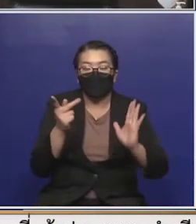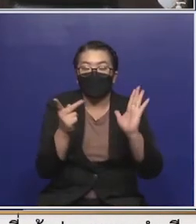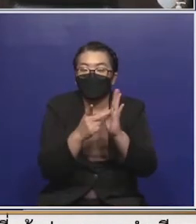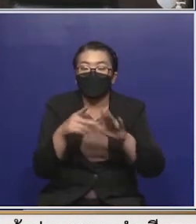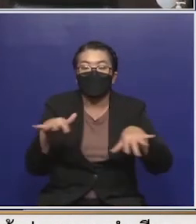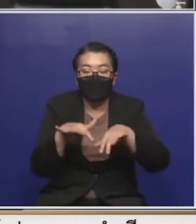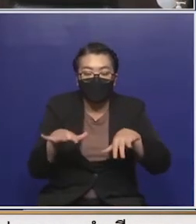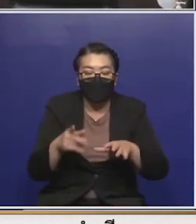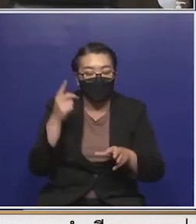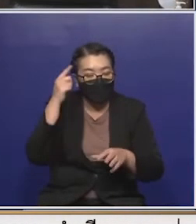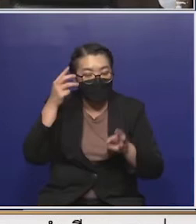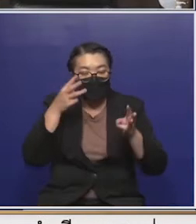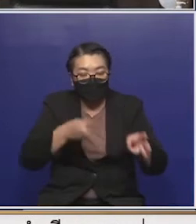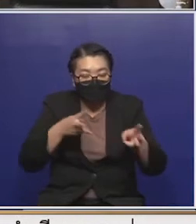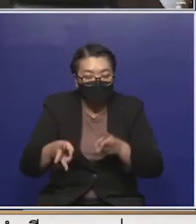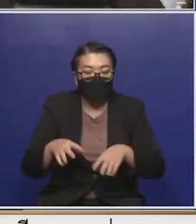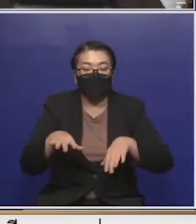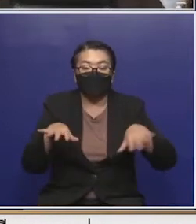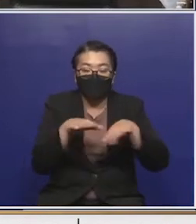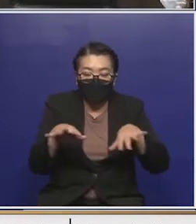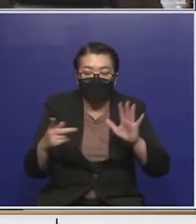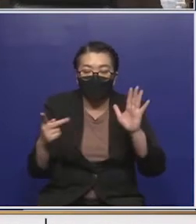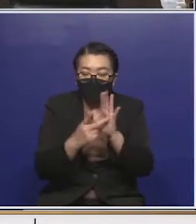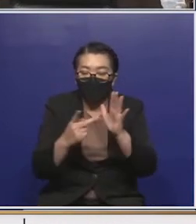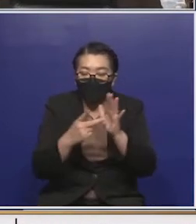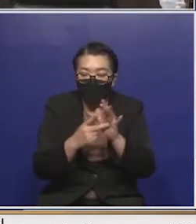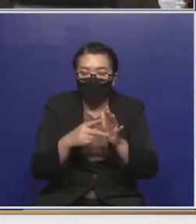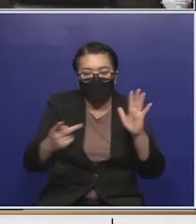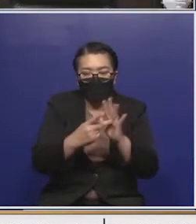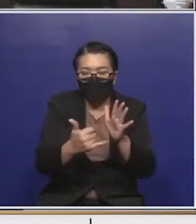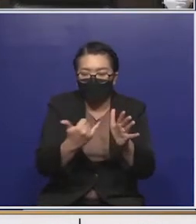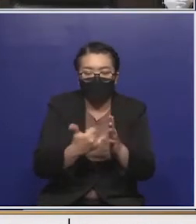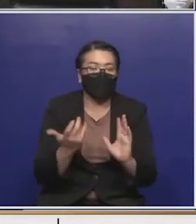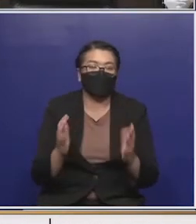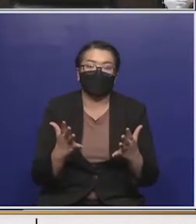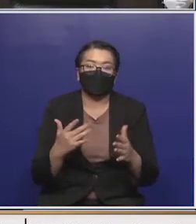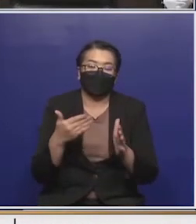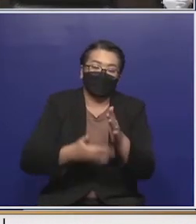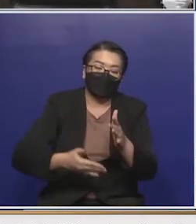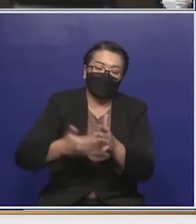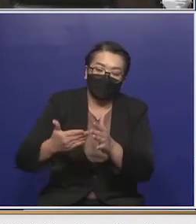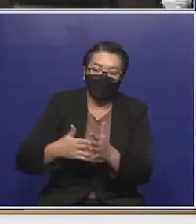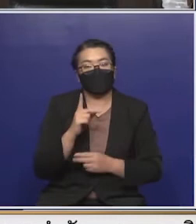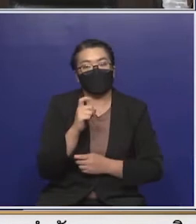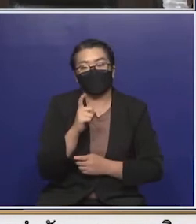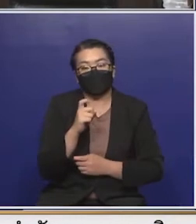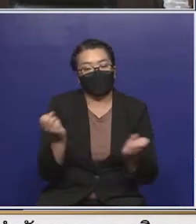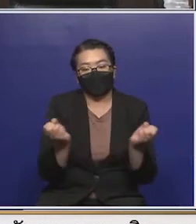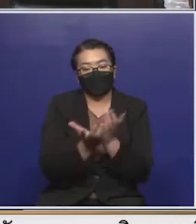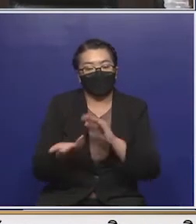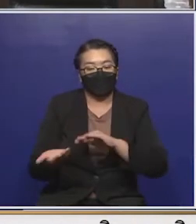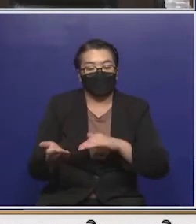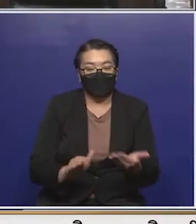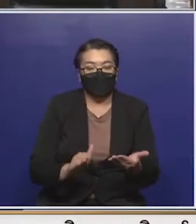ไม่สามารถวิธีปกติมาบริหารจัดการในช่องที่ไม่ปกติได้ครับวันนี้ SME ลมหายตายจับเพราฉะนั้